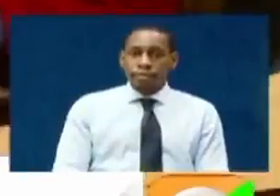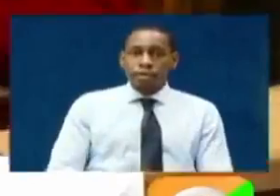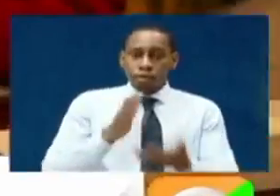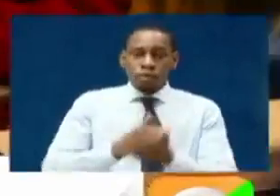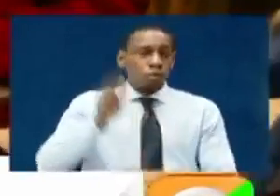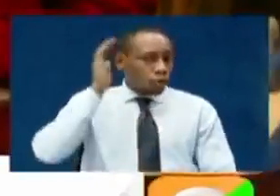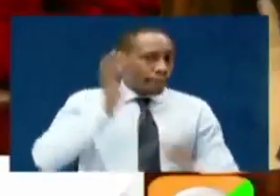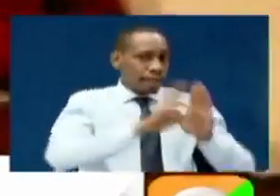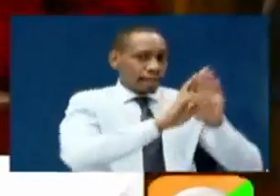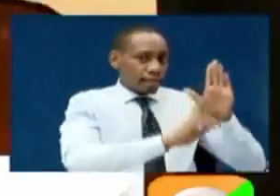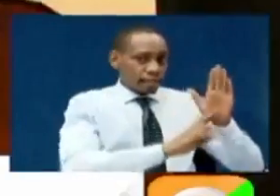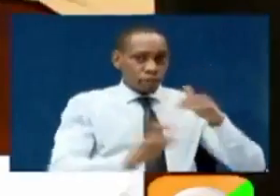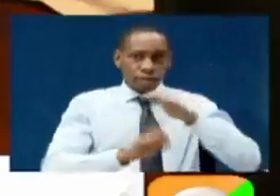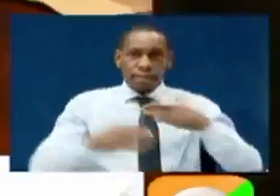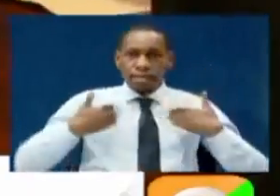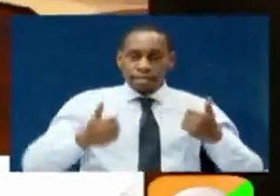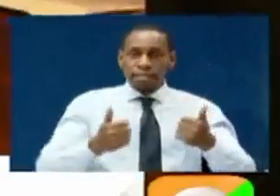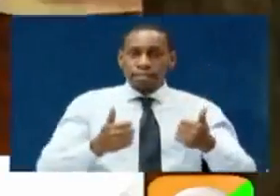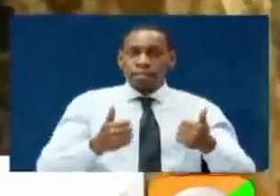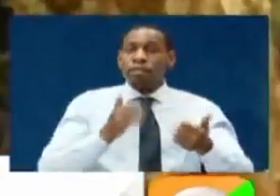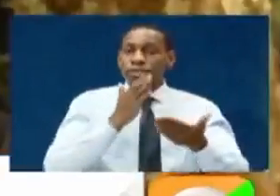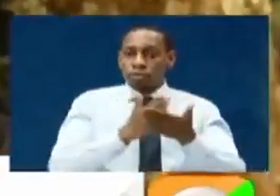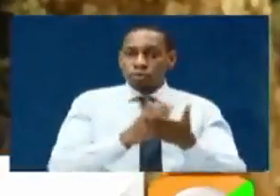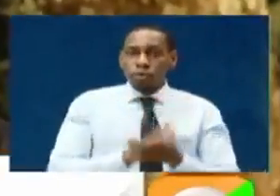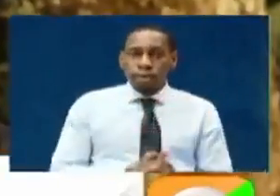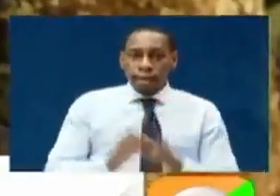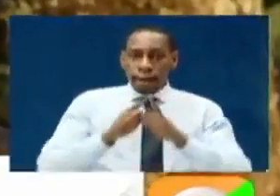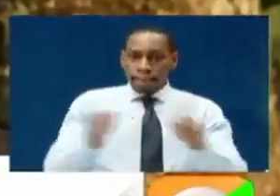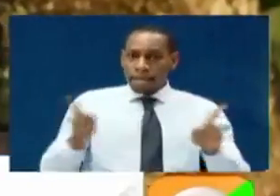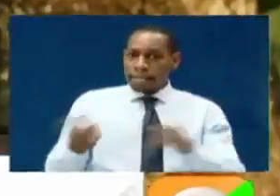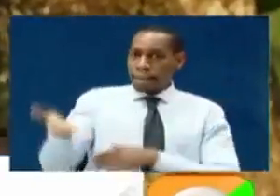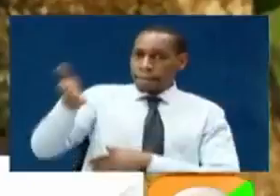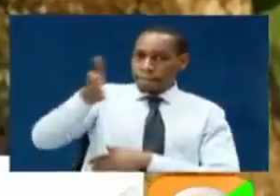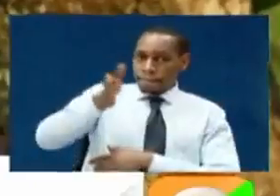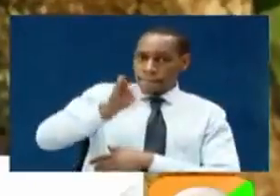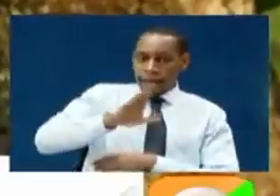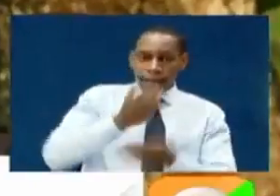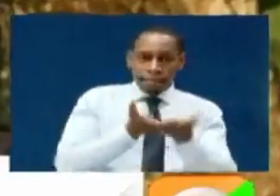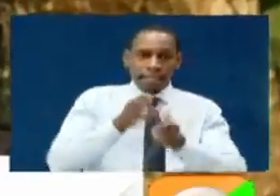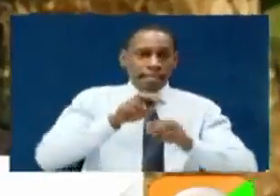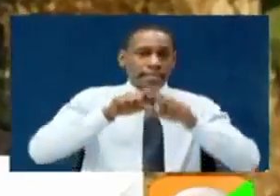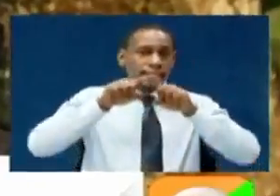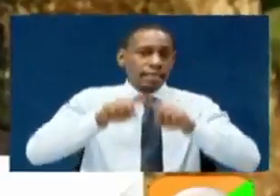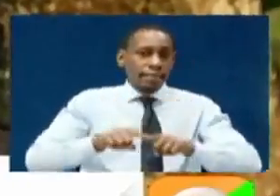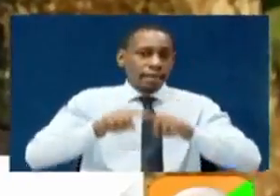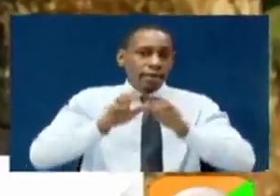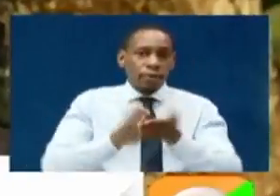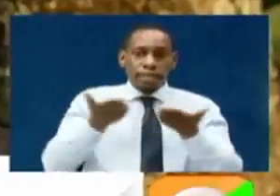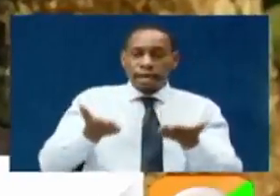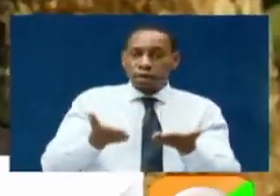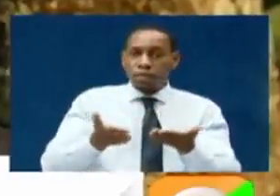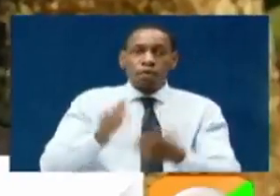huku wakifuata kanuni za Wizara ya Afya kama ibada. Lakini recovery yake italingana na venye